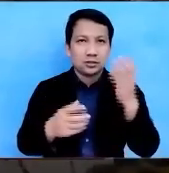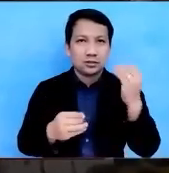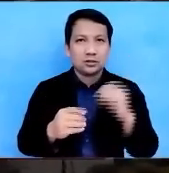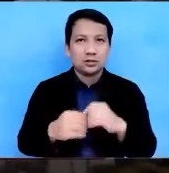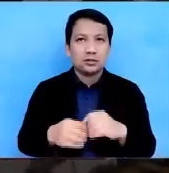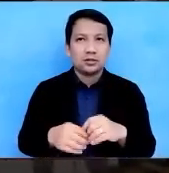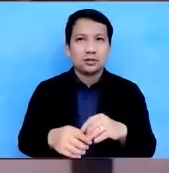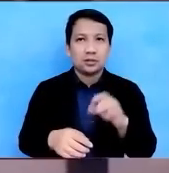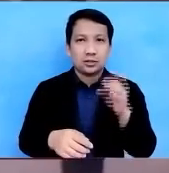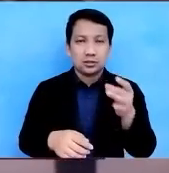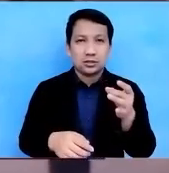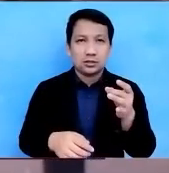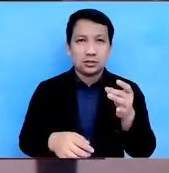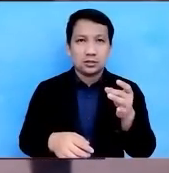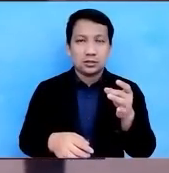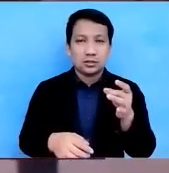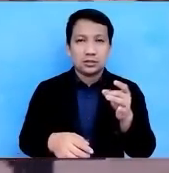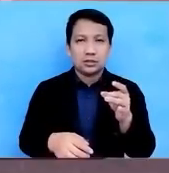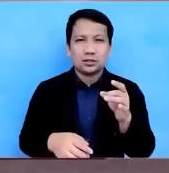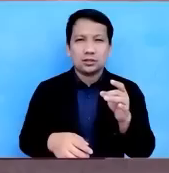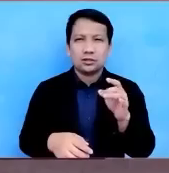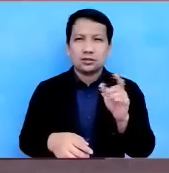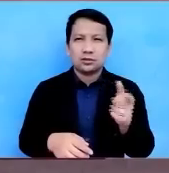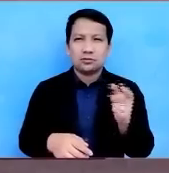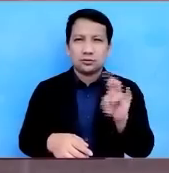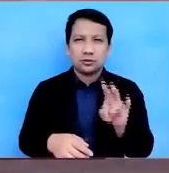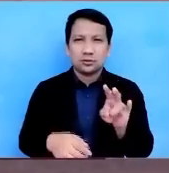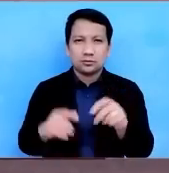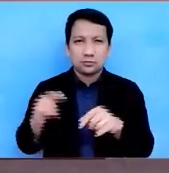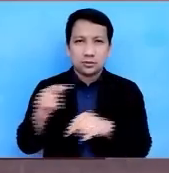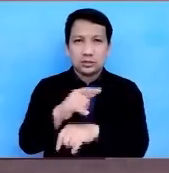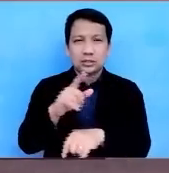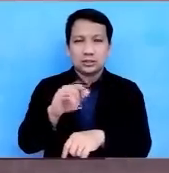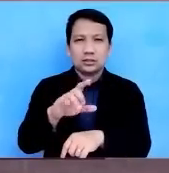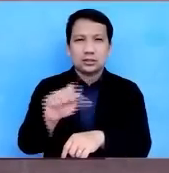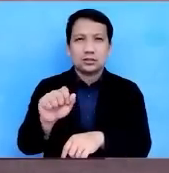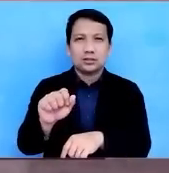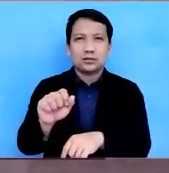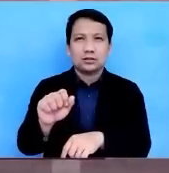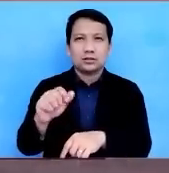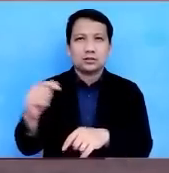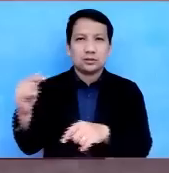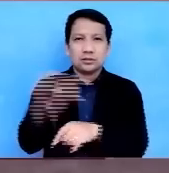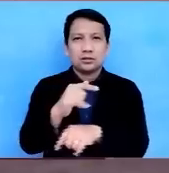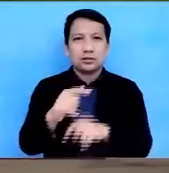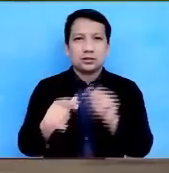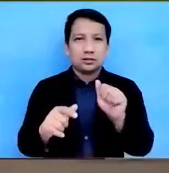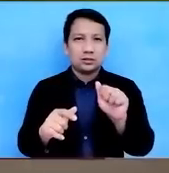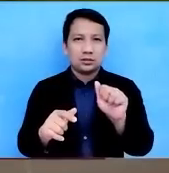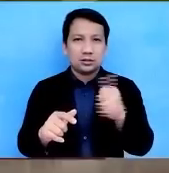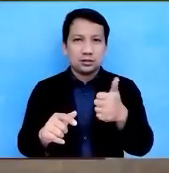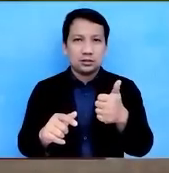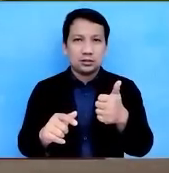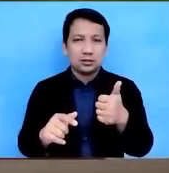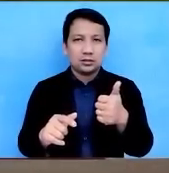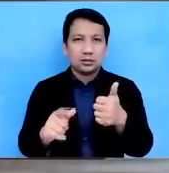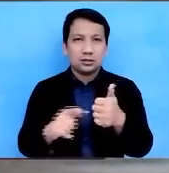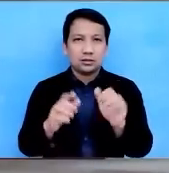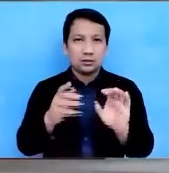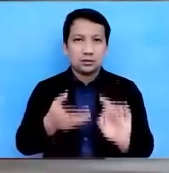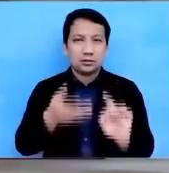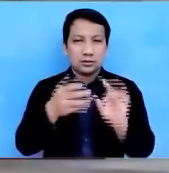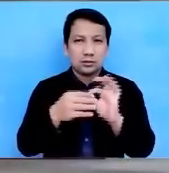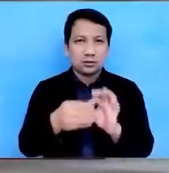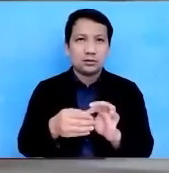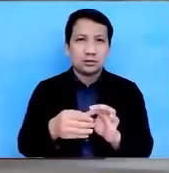24 na decommissioned A-10 Thunderbolt jets ang binili raw ng Pilipinas. Ang A-10 Thunderbolt, na kilala rin sa tawag na